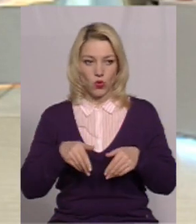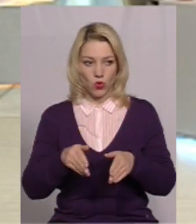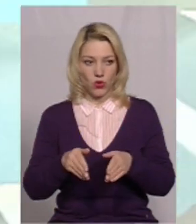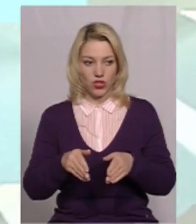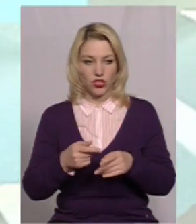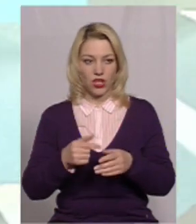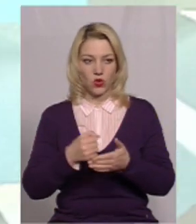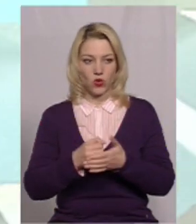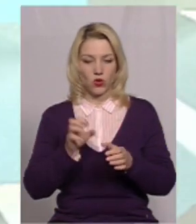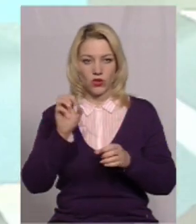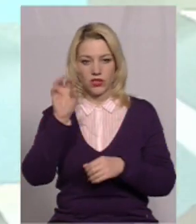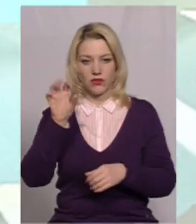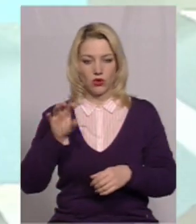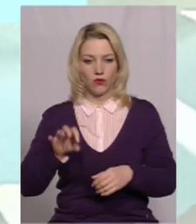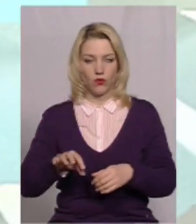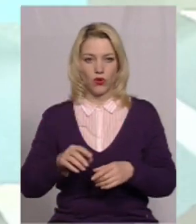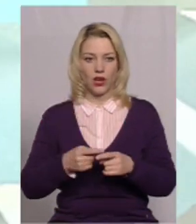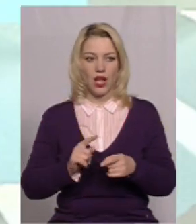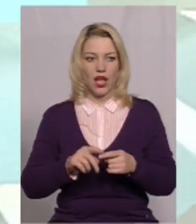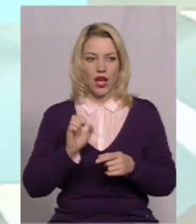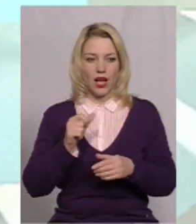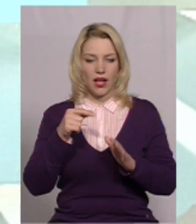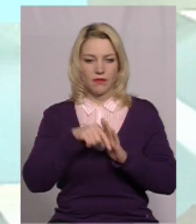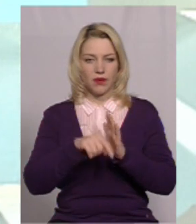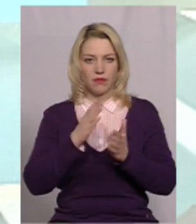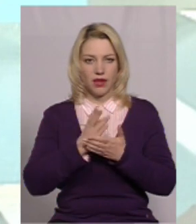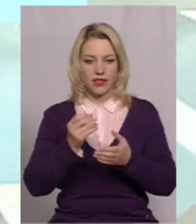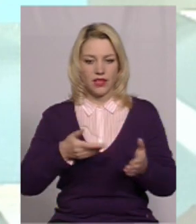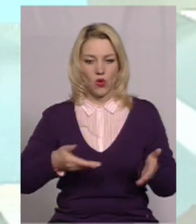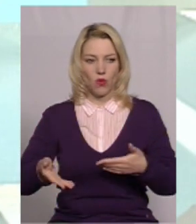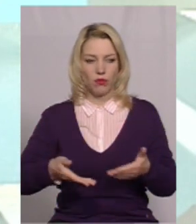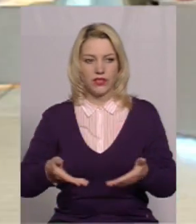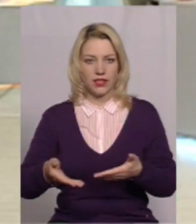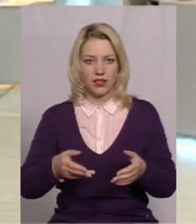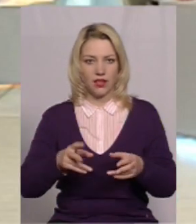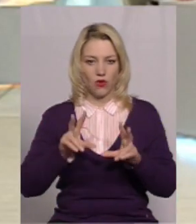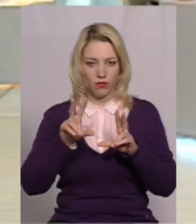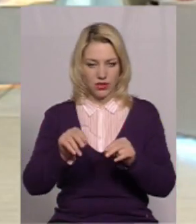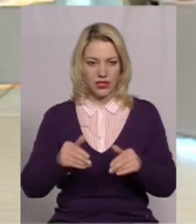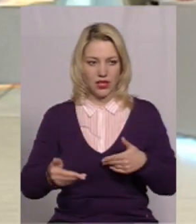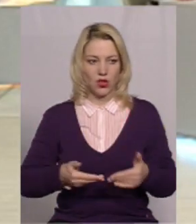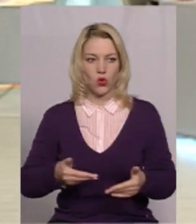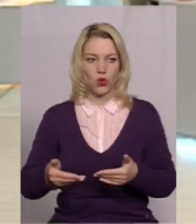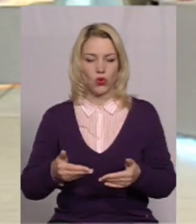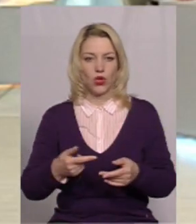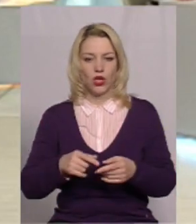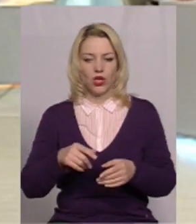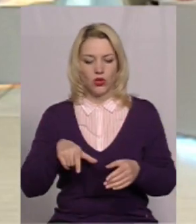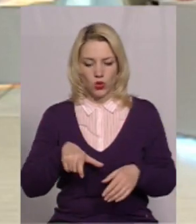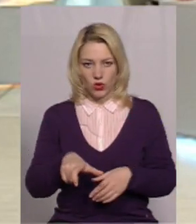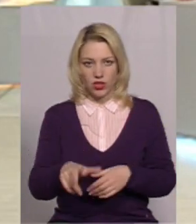до світлофора напроти будинку 86, а, мабуть, мається на увазі пішохідна обіцяна доріжка. Обіцяна доріжка, так. Обіцяна доріжка. Та,